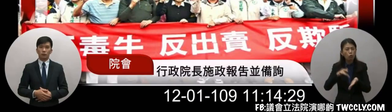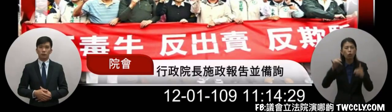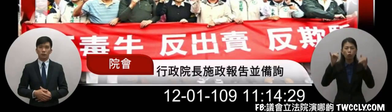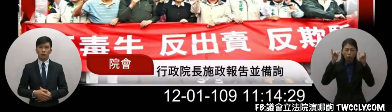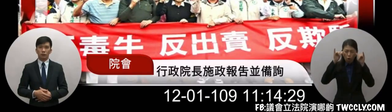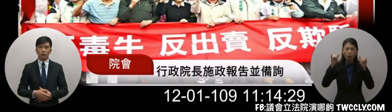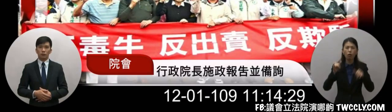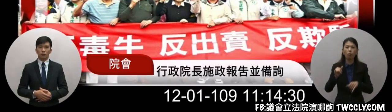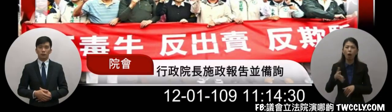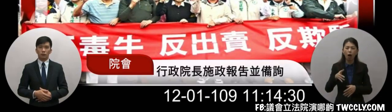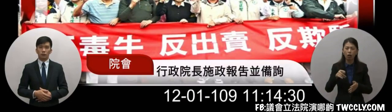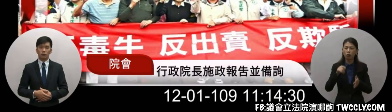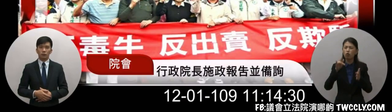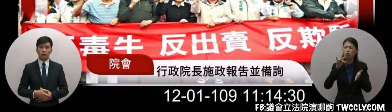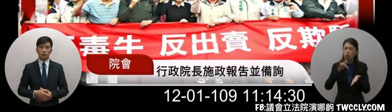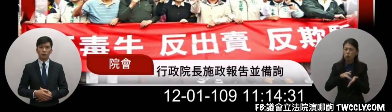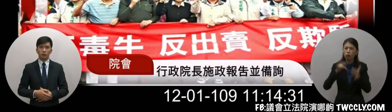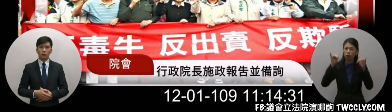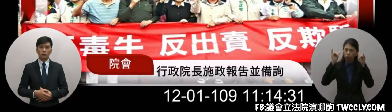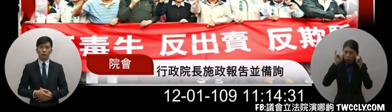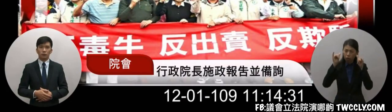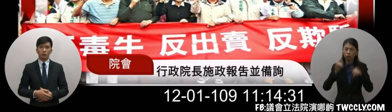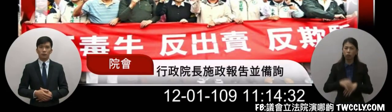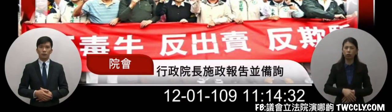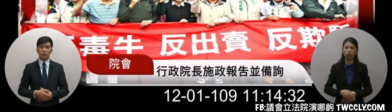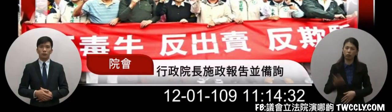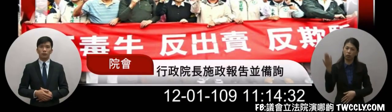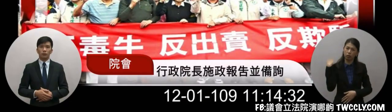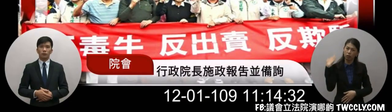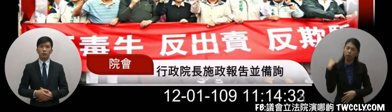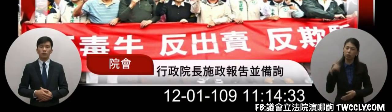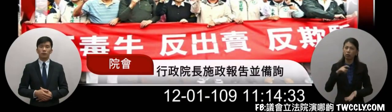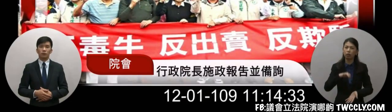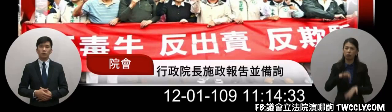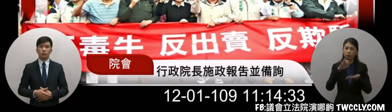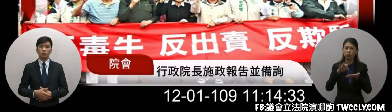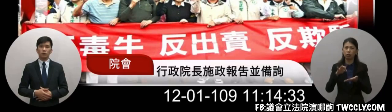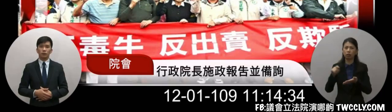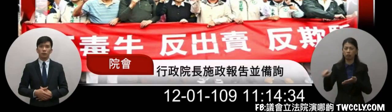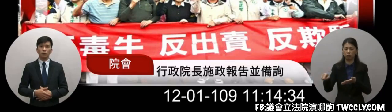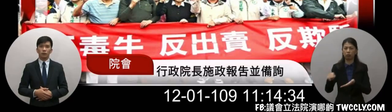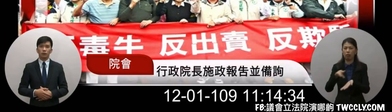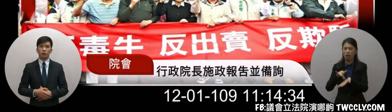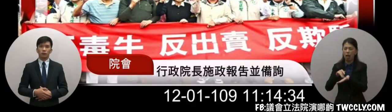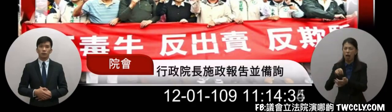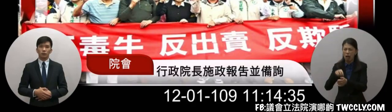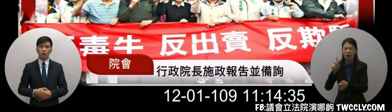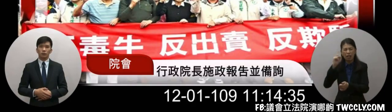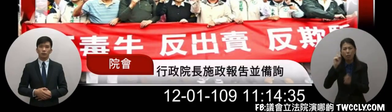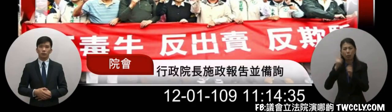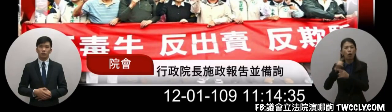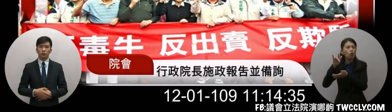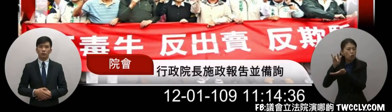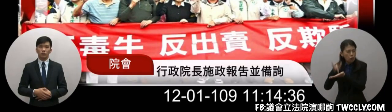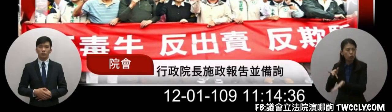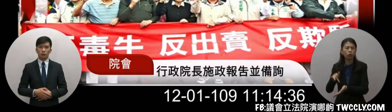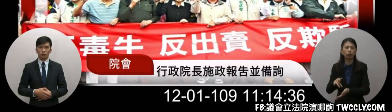反毒牛？因为他们当时就讲说莱克多巴胺就等于有毒，所